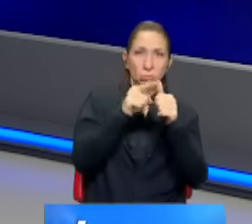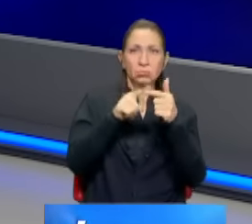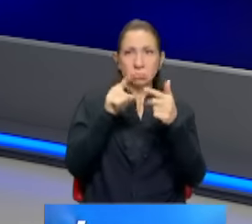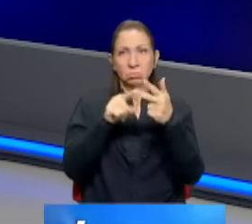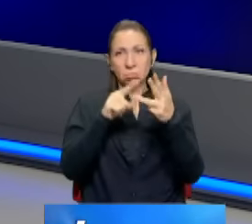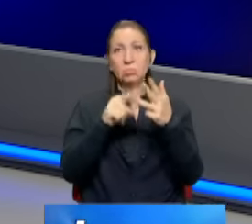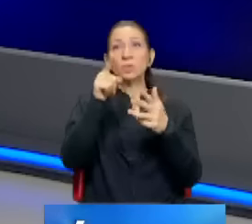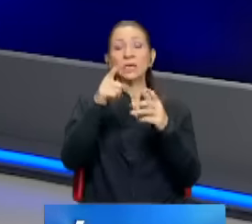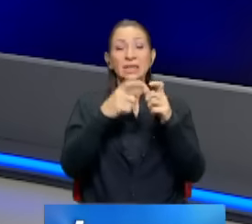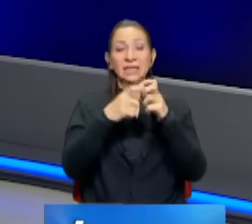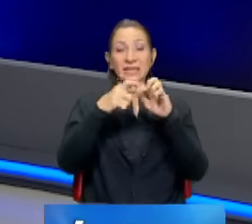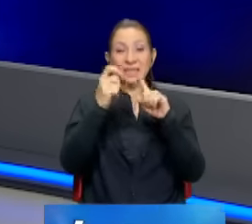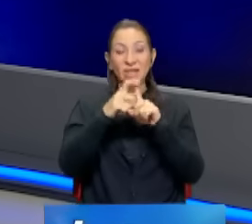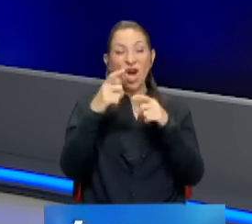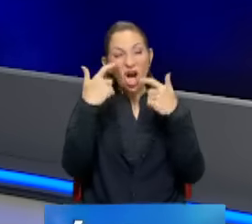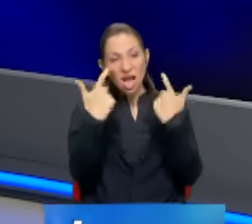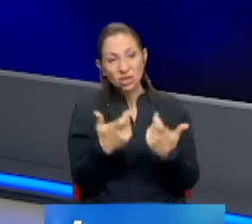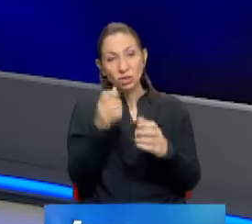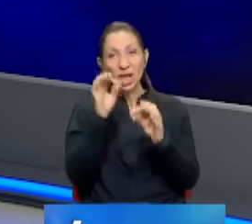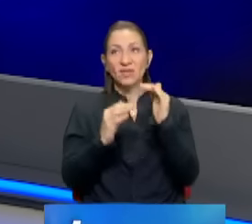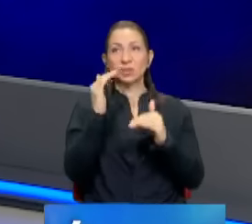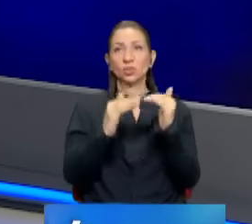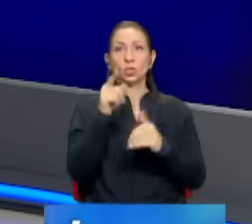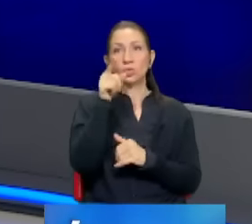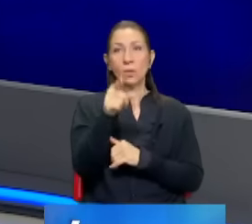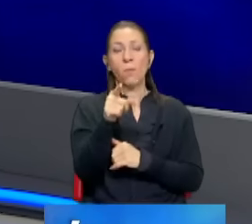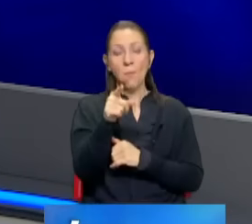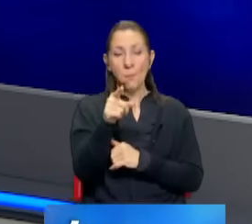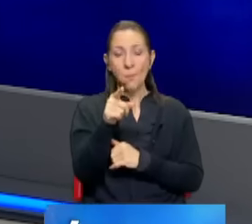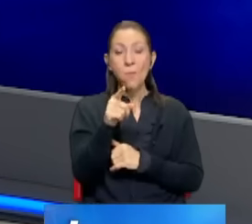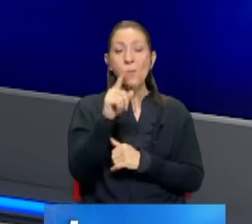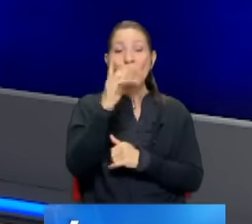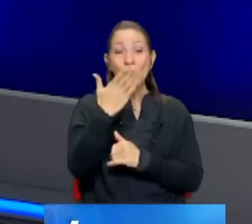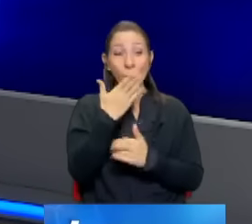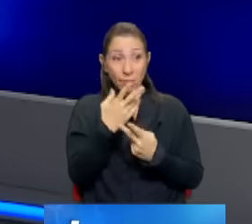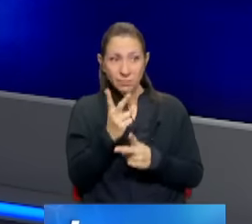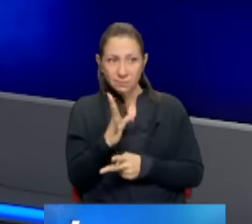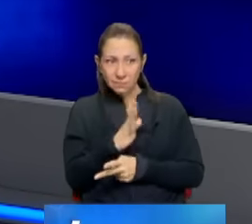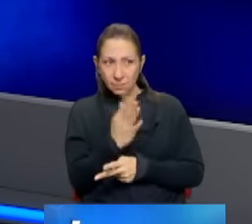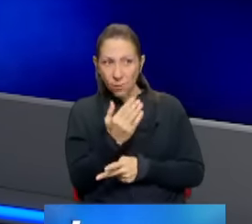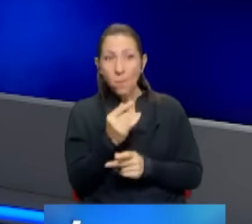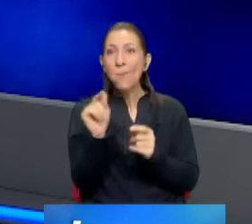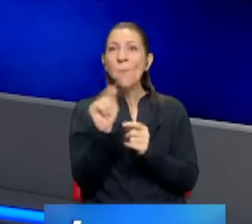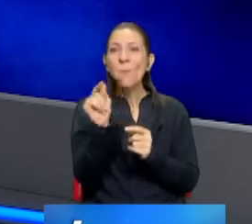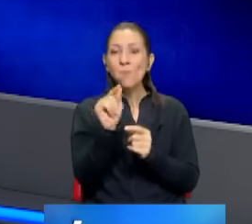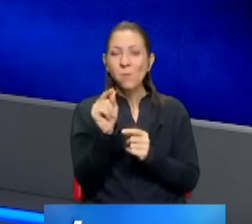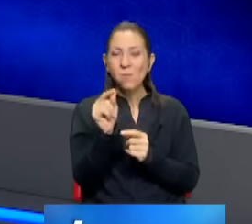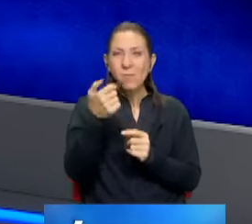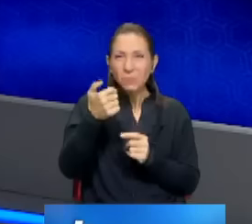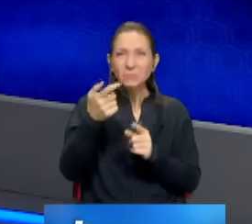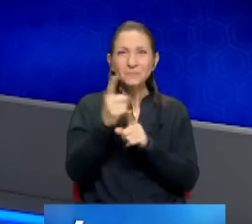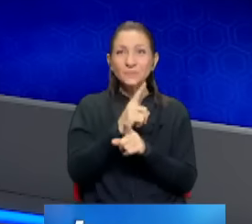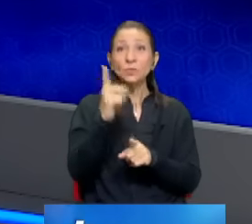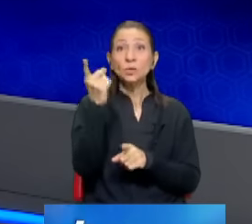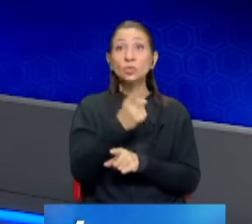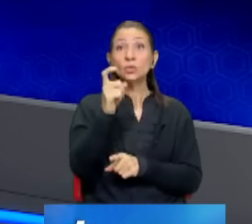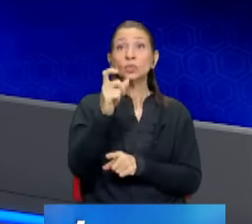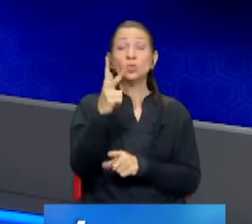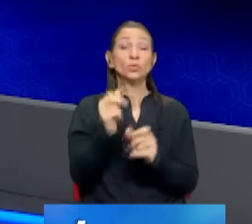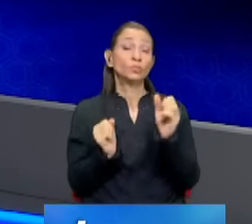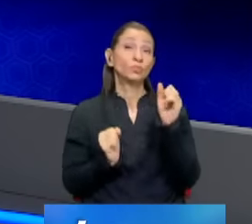Bu da aslında gridflasyon, yani açgözlülük enflasyonu. Sırf okullar açılıyor diye kurşun kalem fiyatları bakın